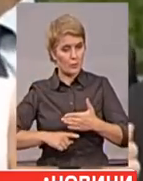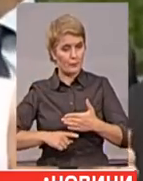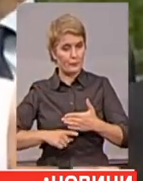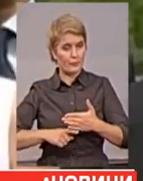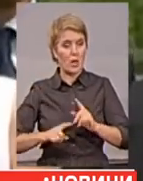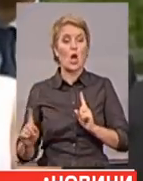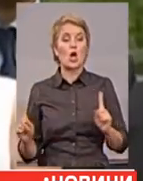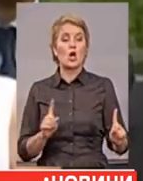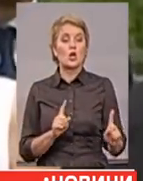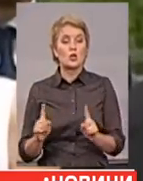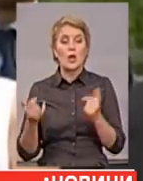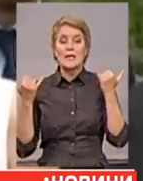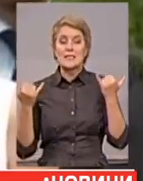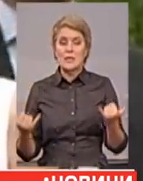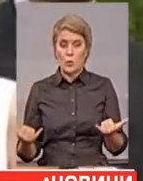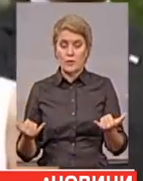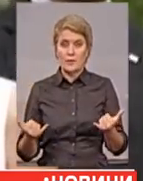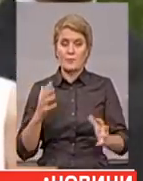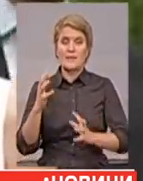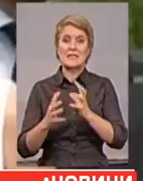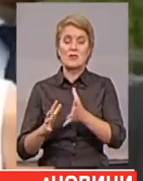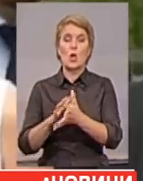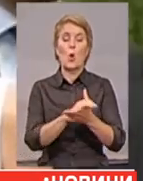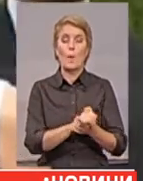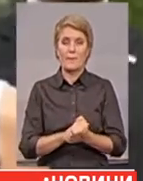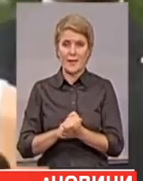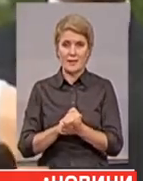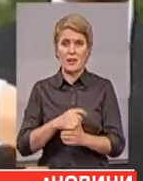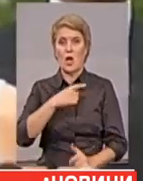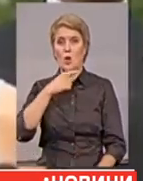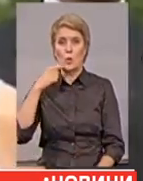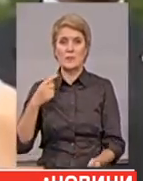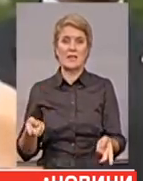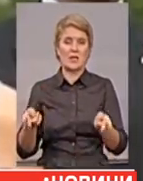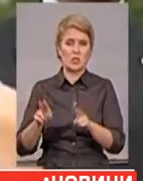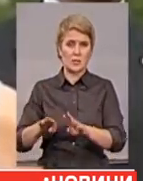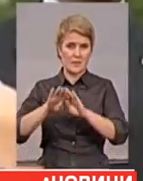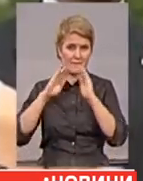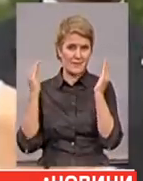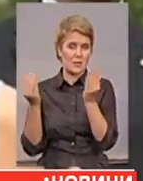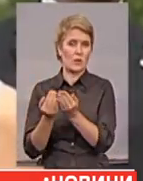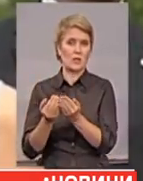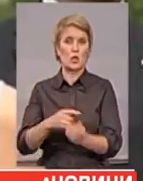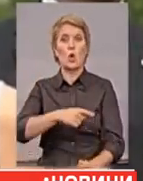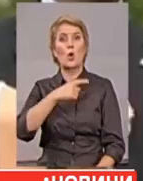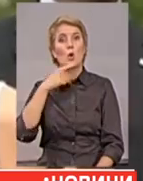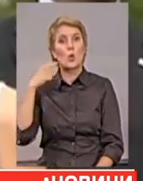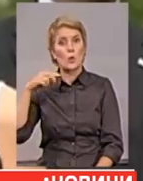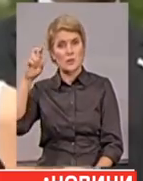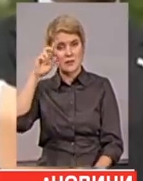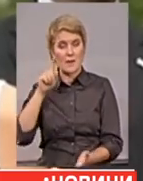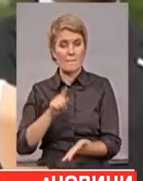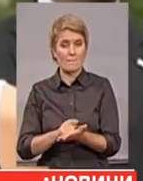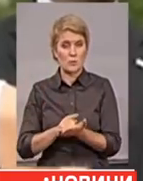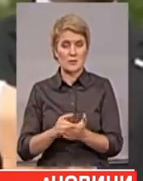що сьогодні світ об'єднаний, Росія залишається в ізоляції, Росія мусить